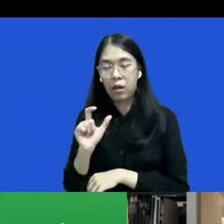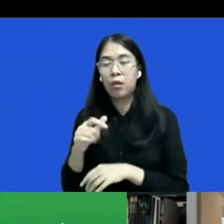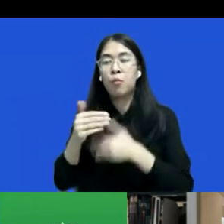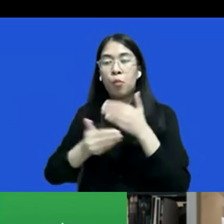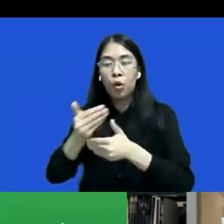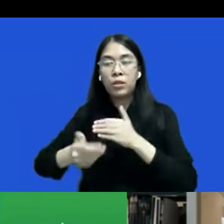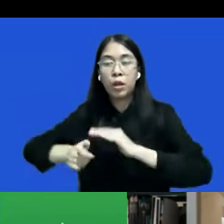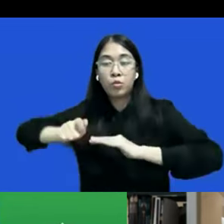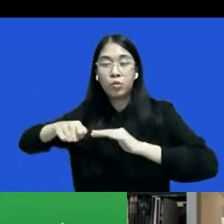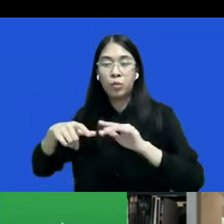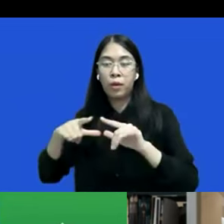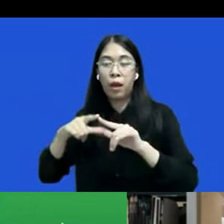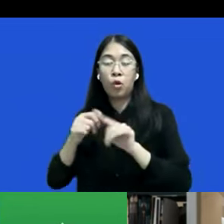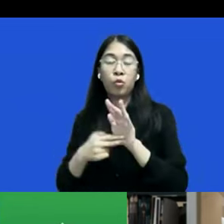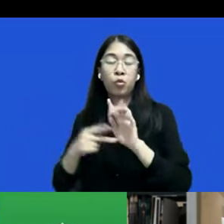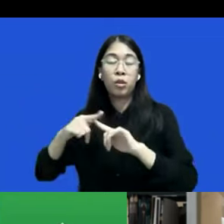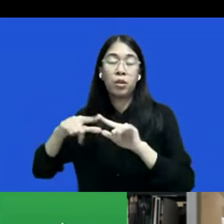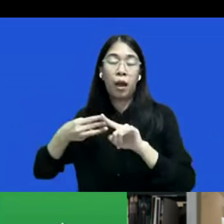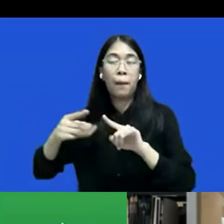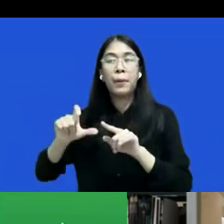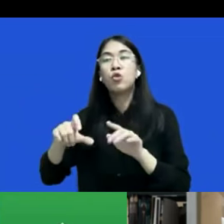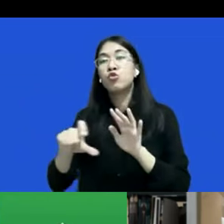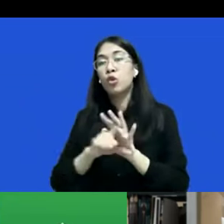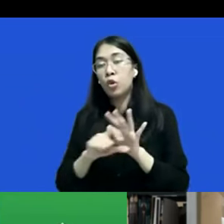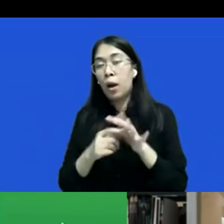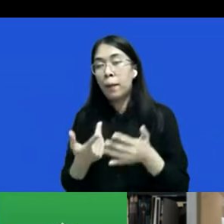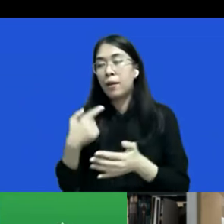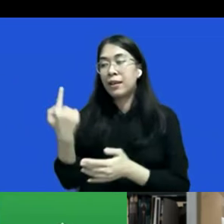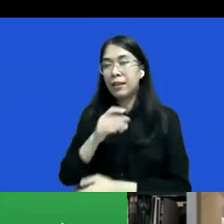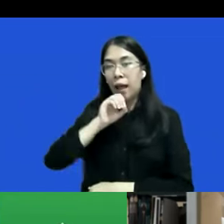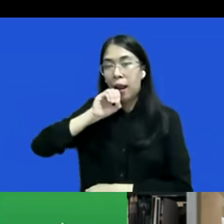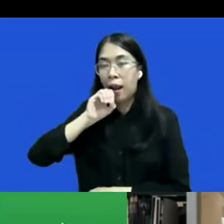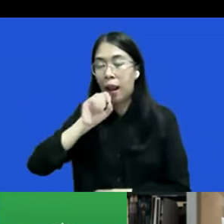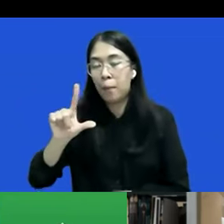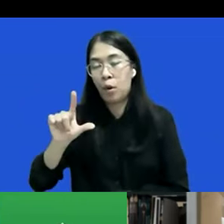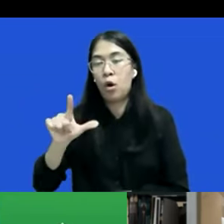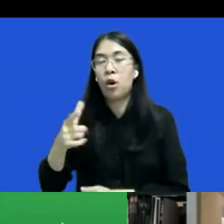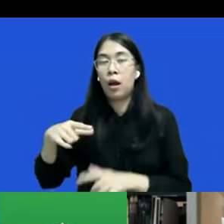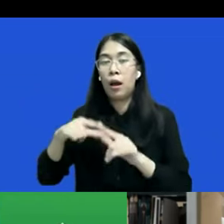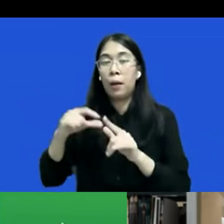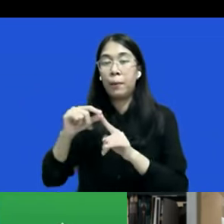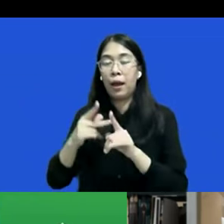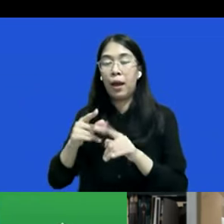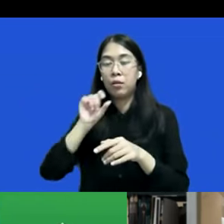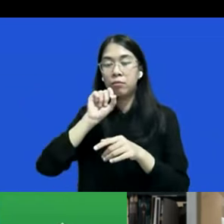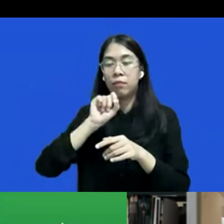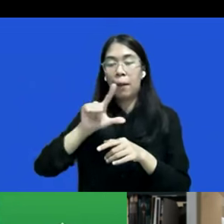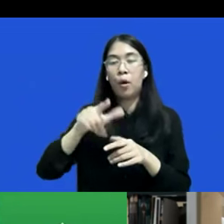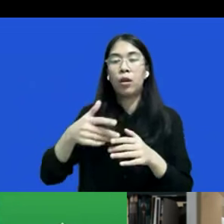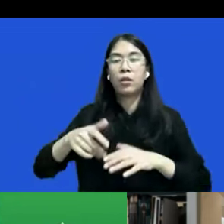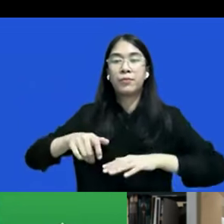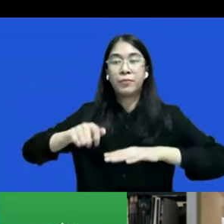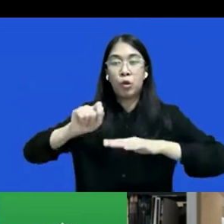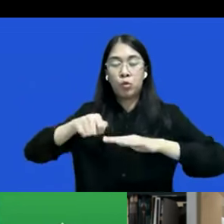yang akuntabel. Contoh misalnya sederhana apa? Kita laporin aparat penegak hukum ke penegak hukum. Kalau